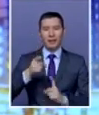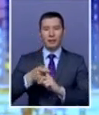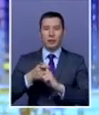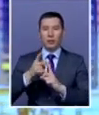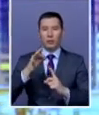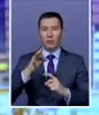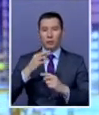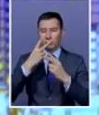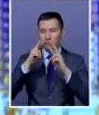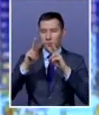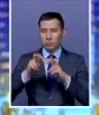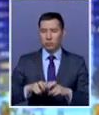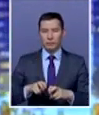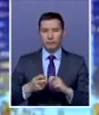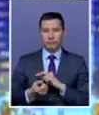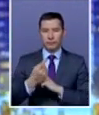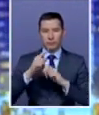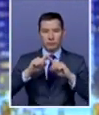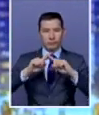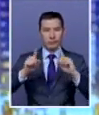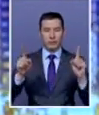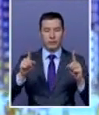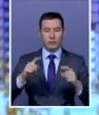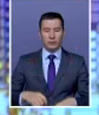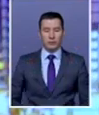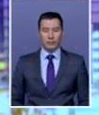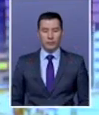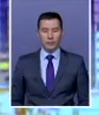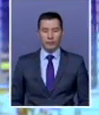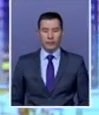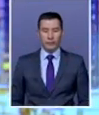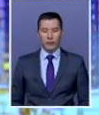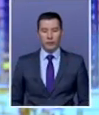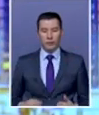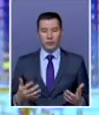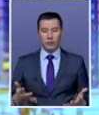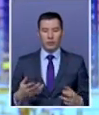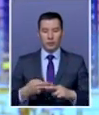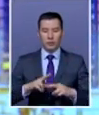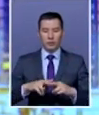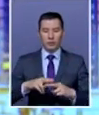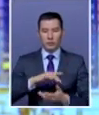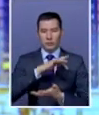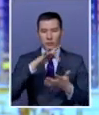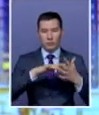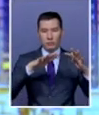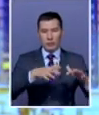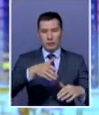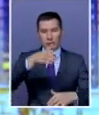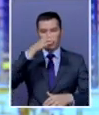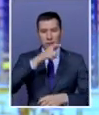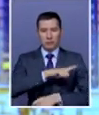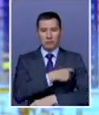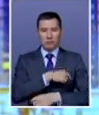стране COVID-19 заразились 2500 маленьких пациентов. Такие данные сегодня озвучили в столичном научном центре педиатрии